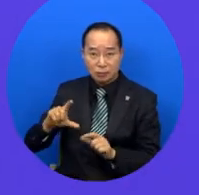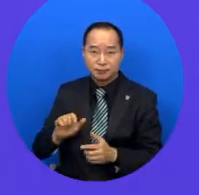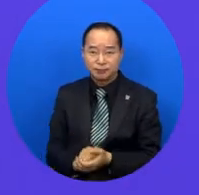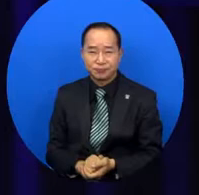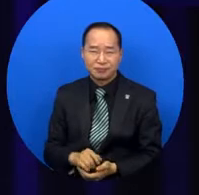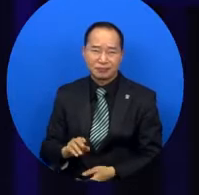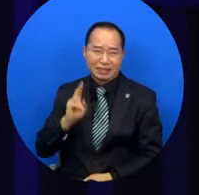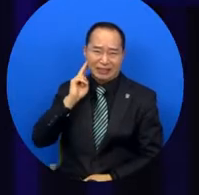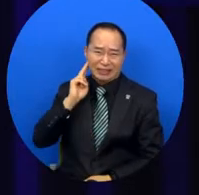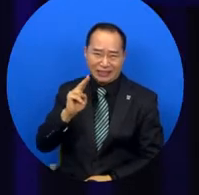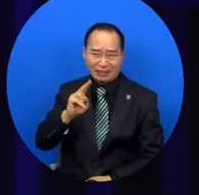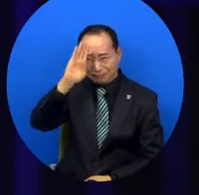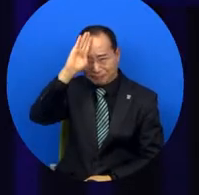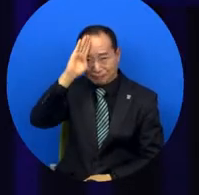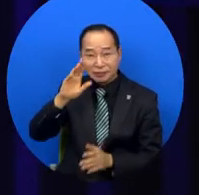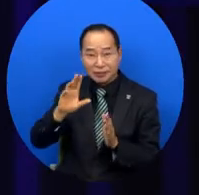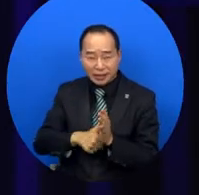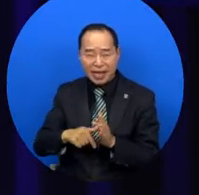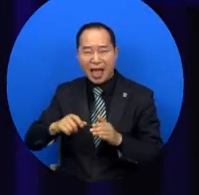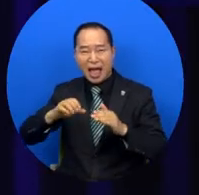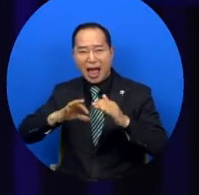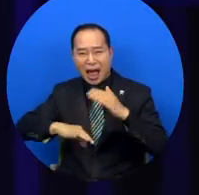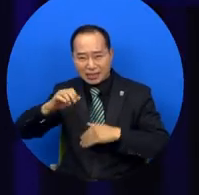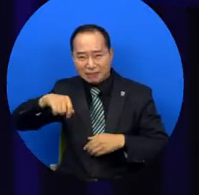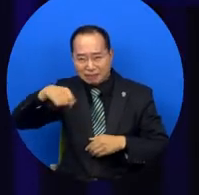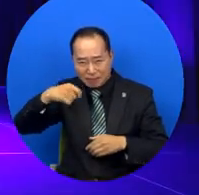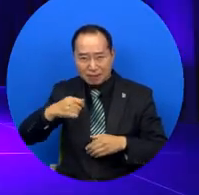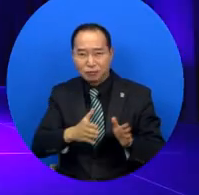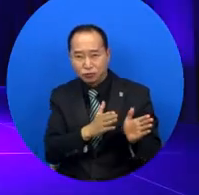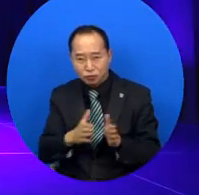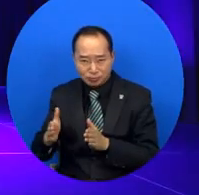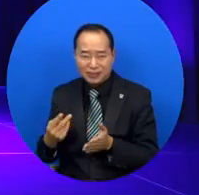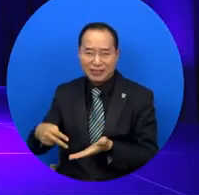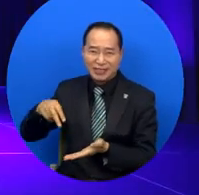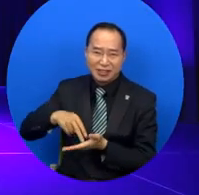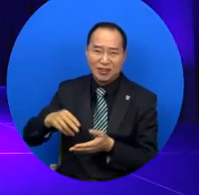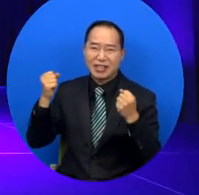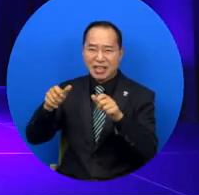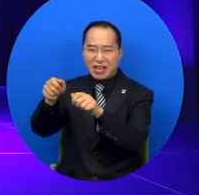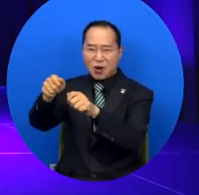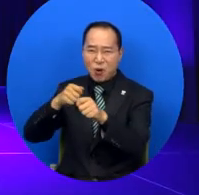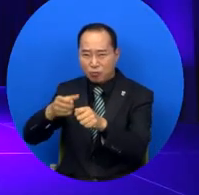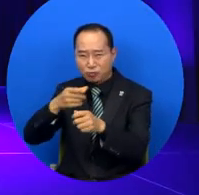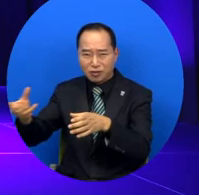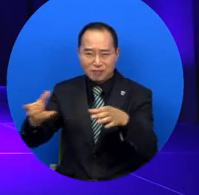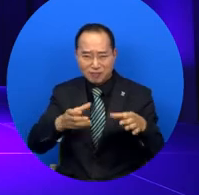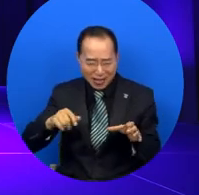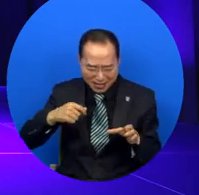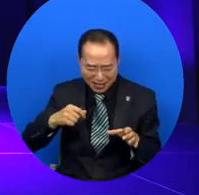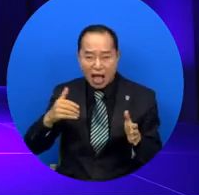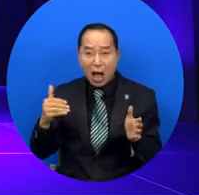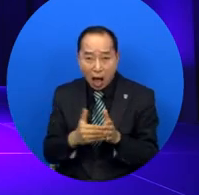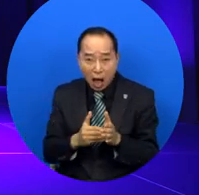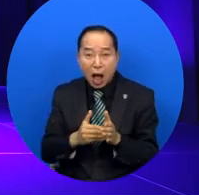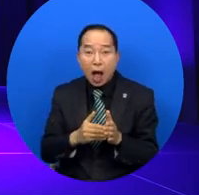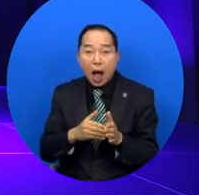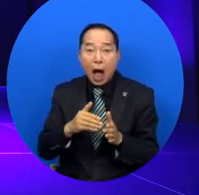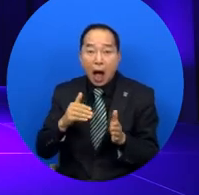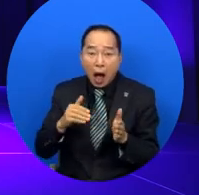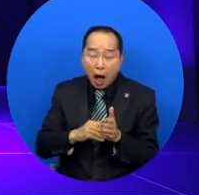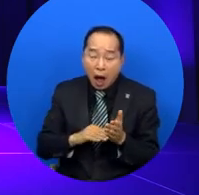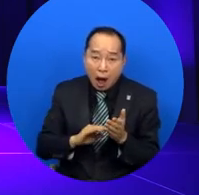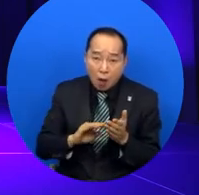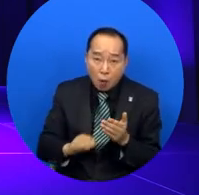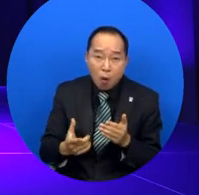피로인데 제가 어땠냐면은 제일 심하게 아팠을 때는 아침밥 챙겨 먹잖아요. 아침에 일 나서 그러면 냉장고 가서 꺼내서 챙겨